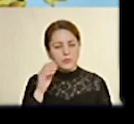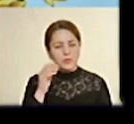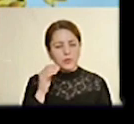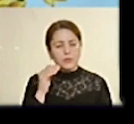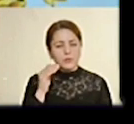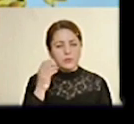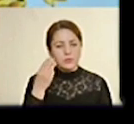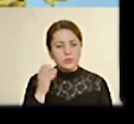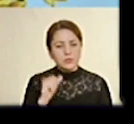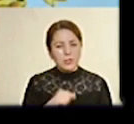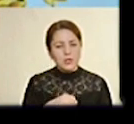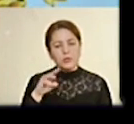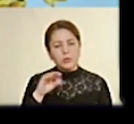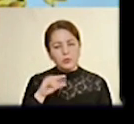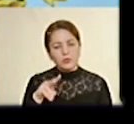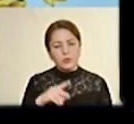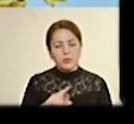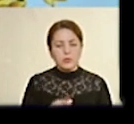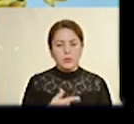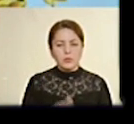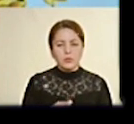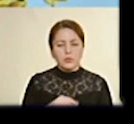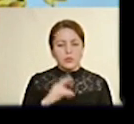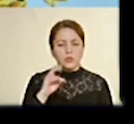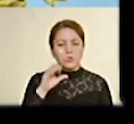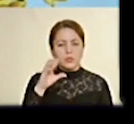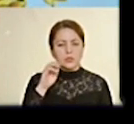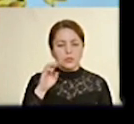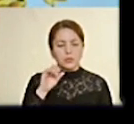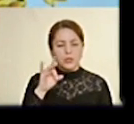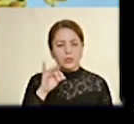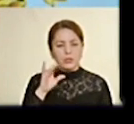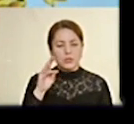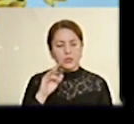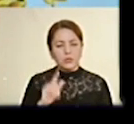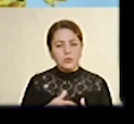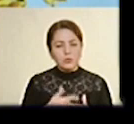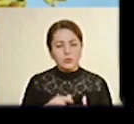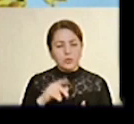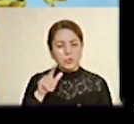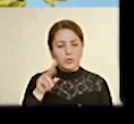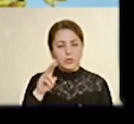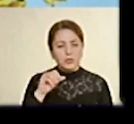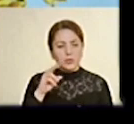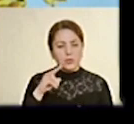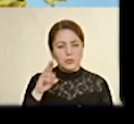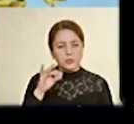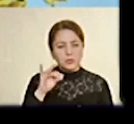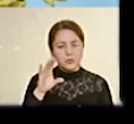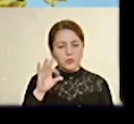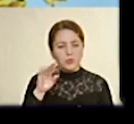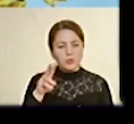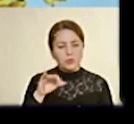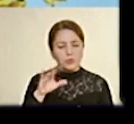yoki terak va nastarin yoki gladioluslarni keltirishimiz mumkin.